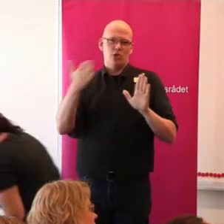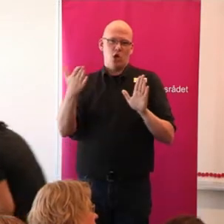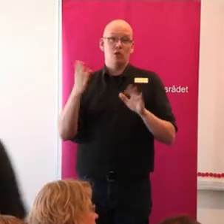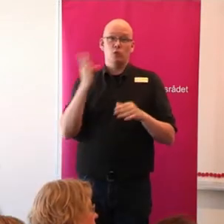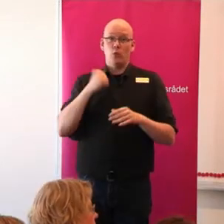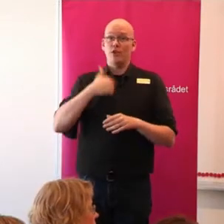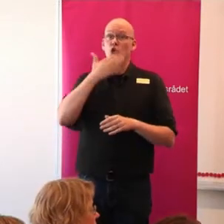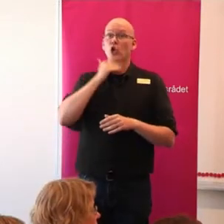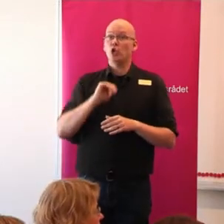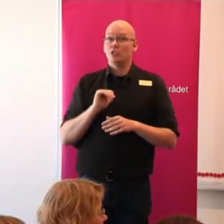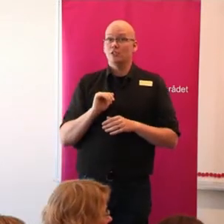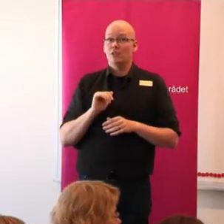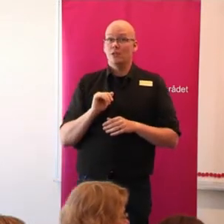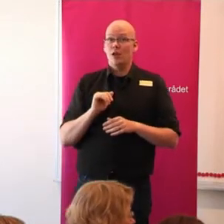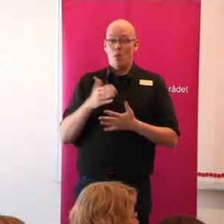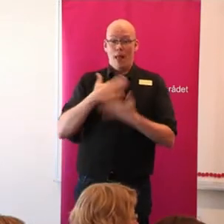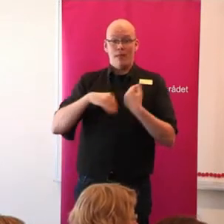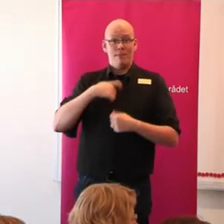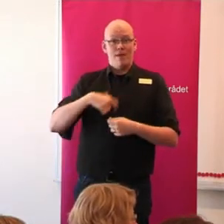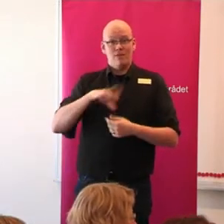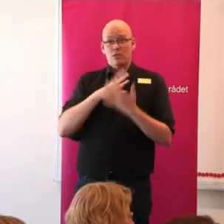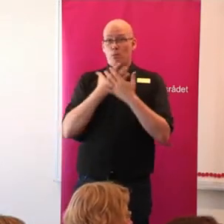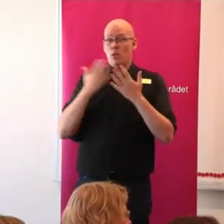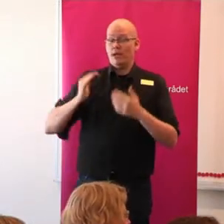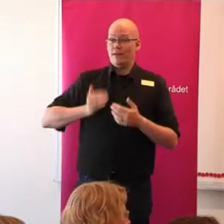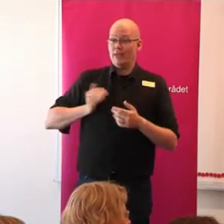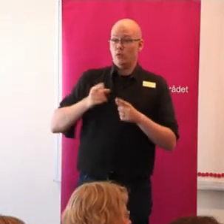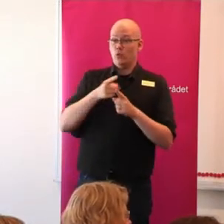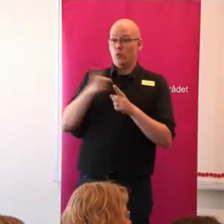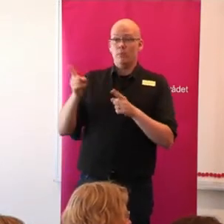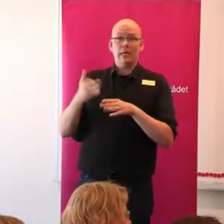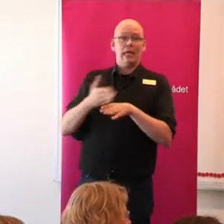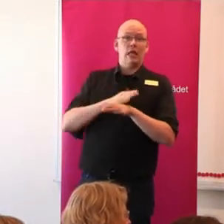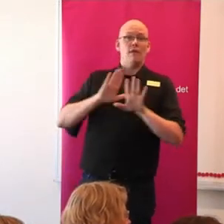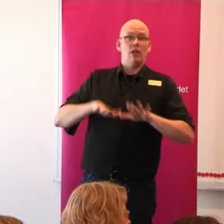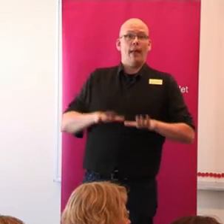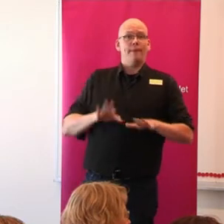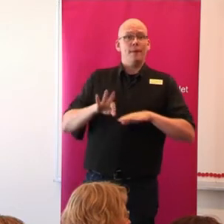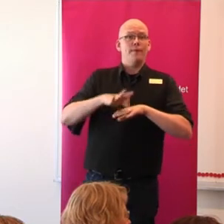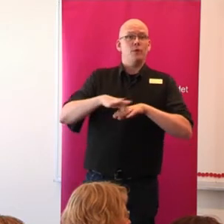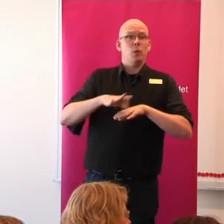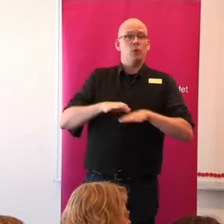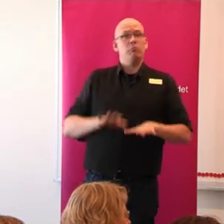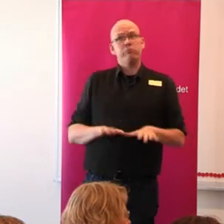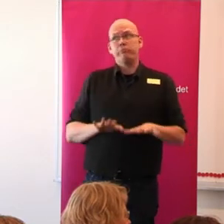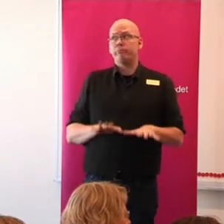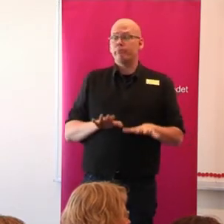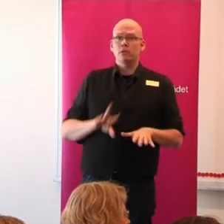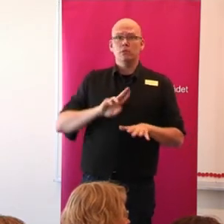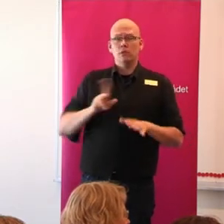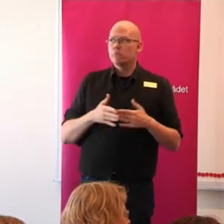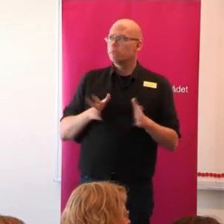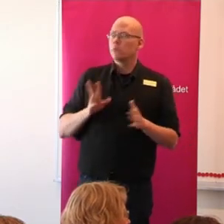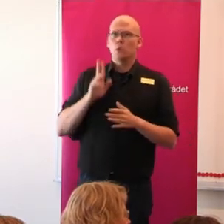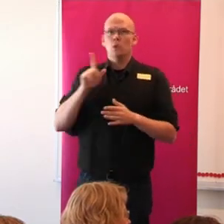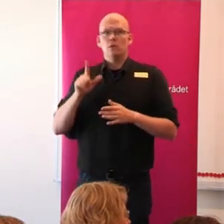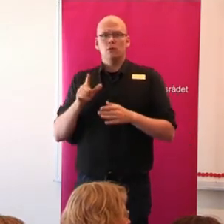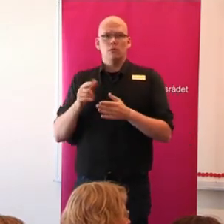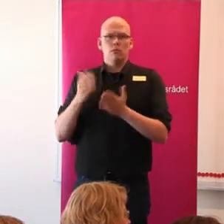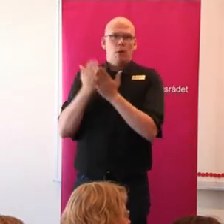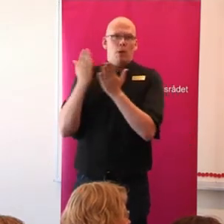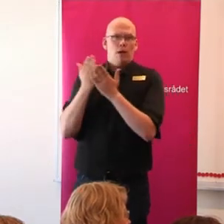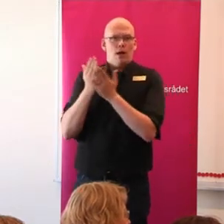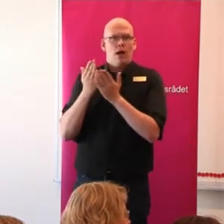yngst. Och där gick många kvinnor som hade, efter att ha varit hemmafruar länge, kommit ut och började på socialhögskolan tack